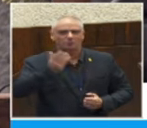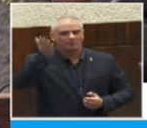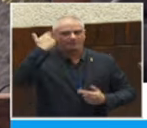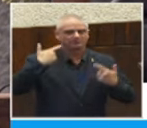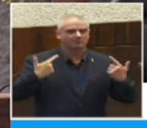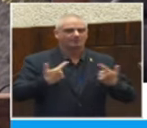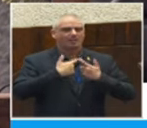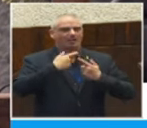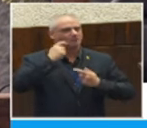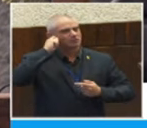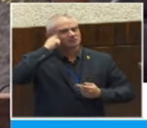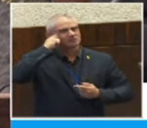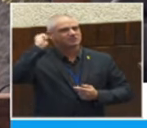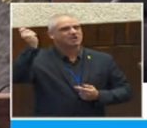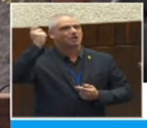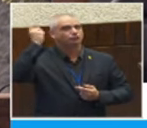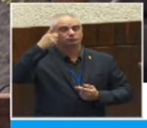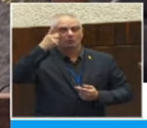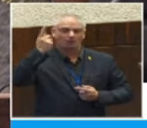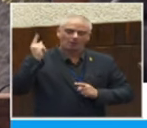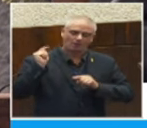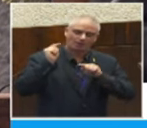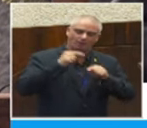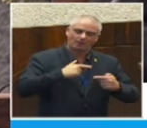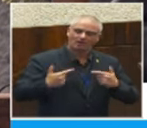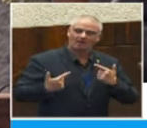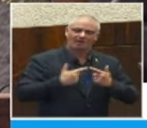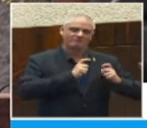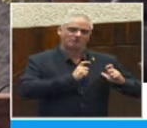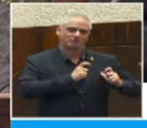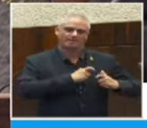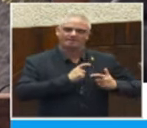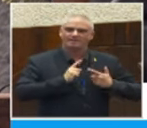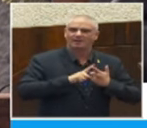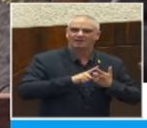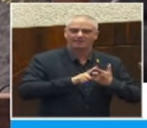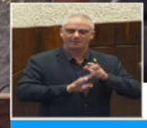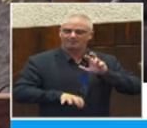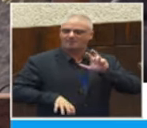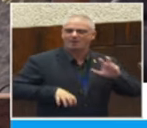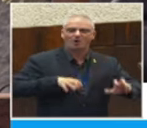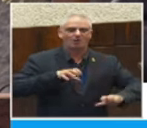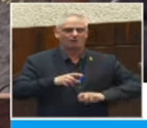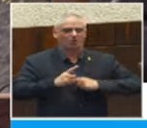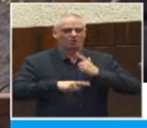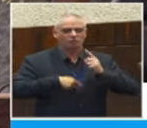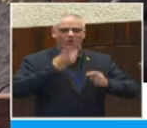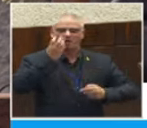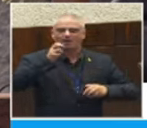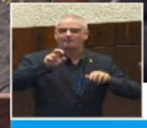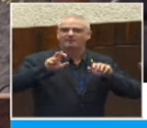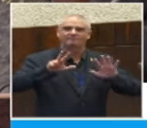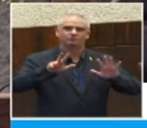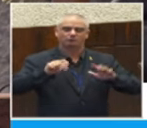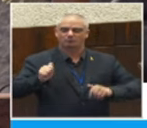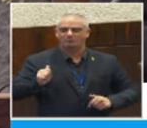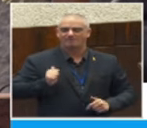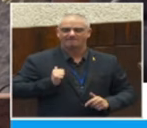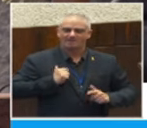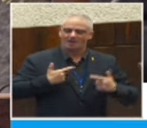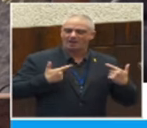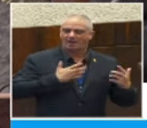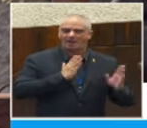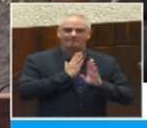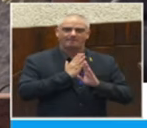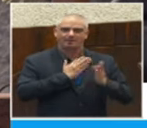נון, עבור דרך קרבות המכבים, עריות לוחמי דור תש"ח וחיילי המחתרות.